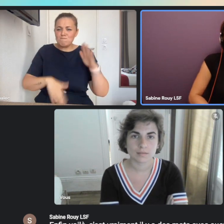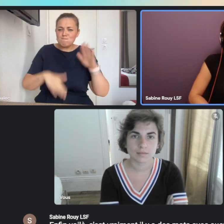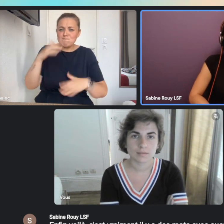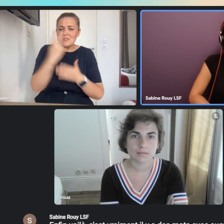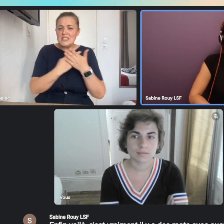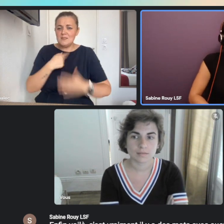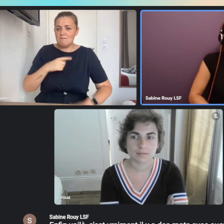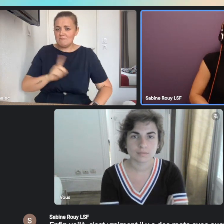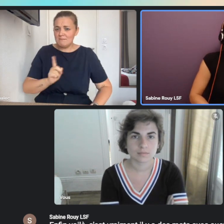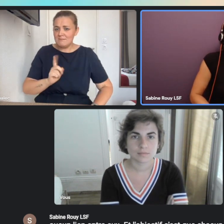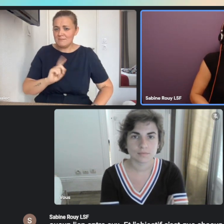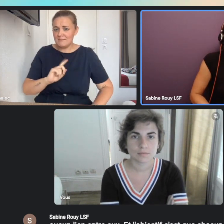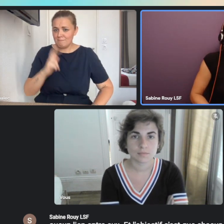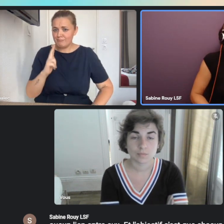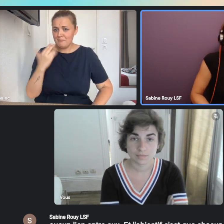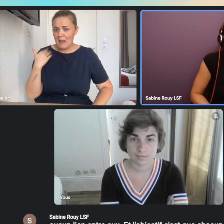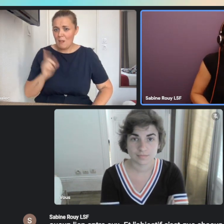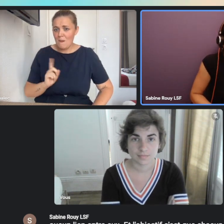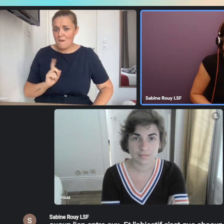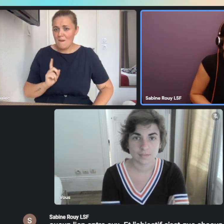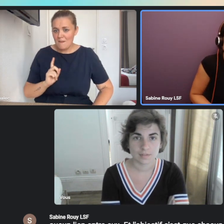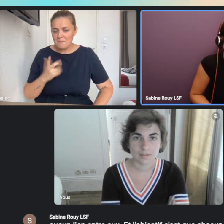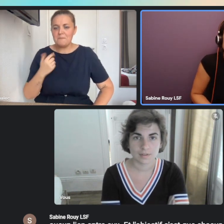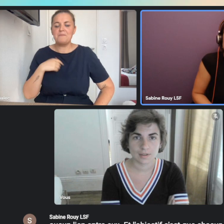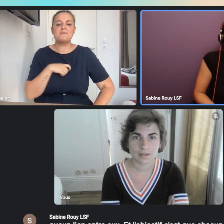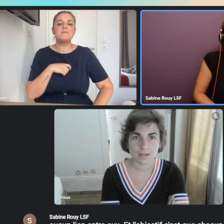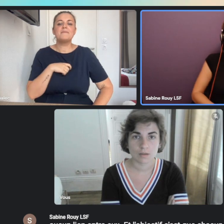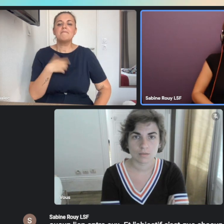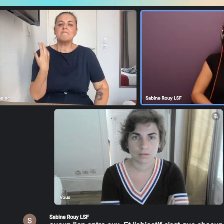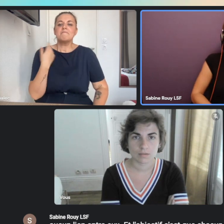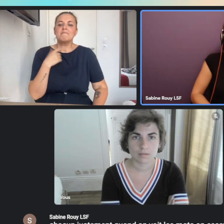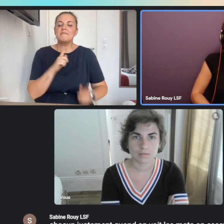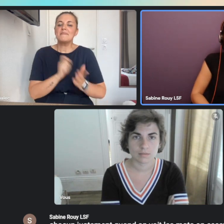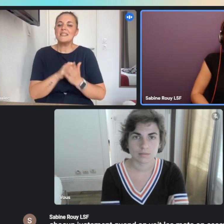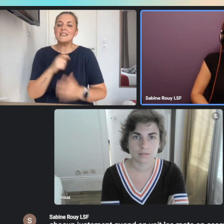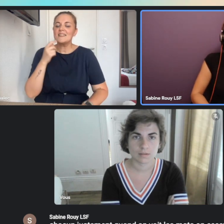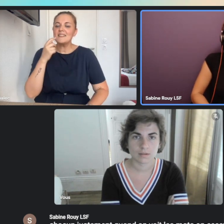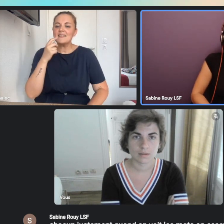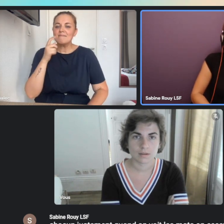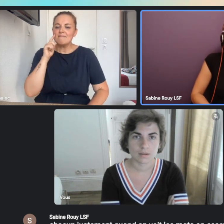Donc voilà, c'est vrai que je j'ai jamais dessiné étant petite, ça fait pas longtemps que j'ai commencé